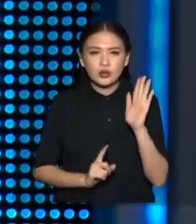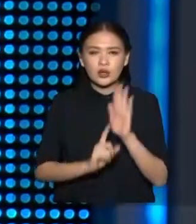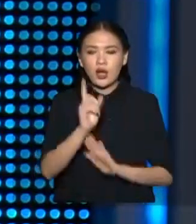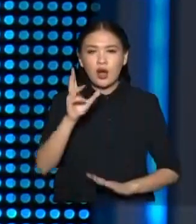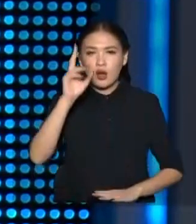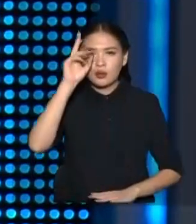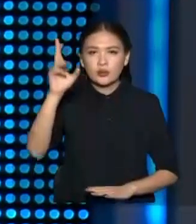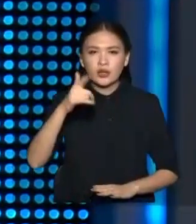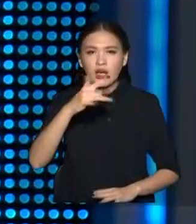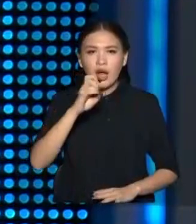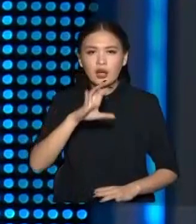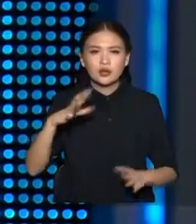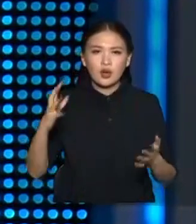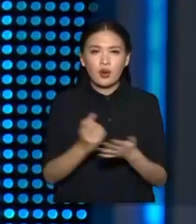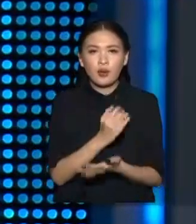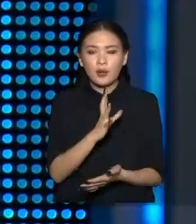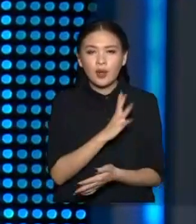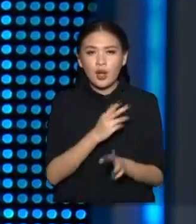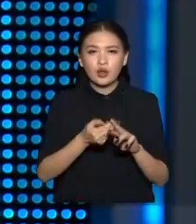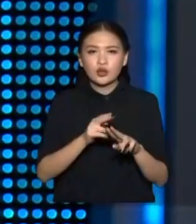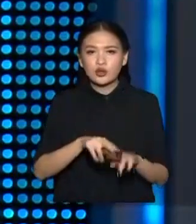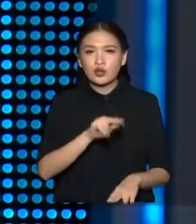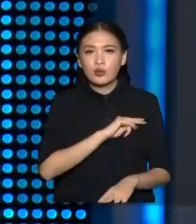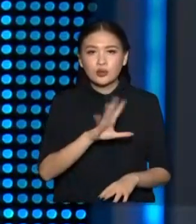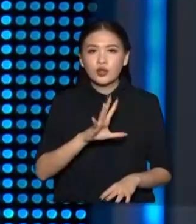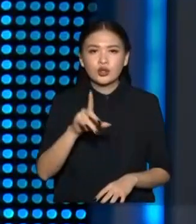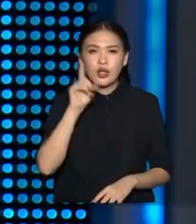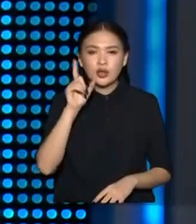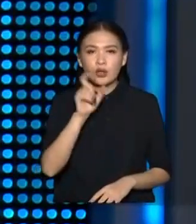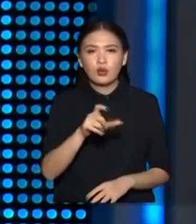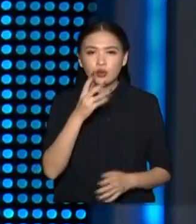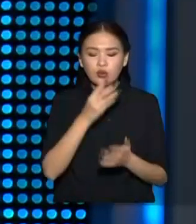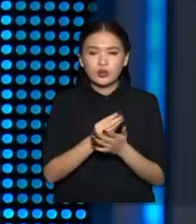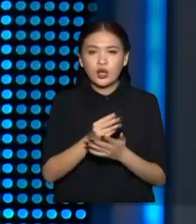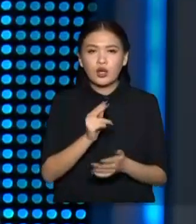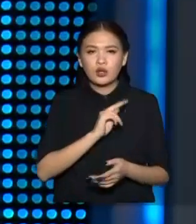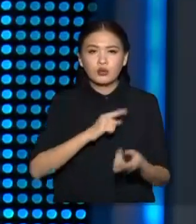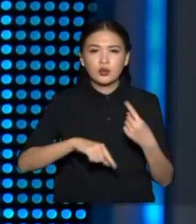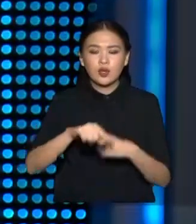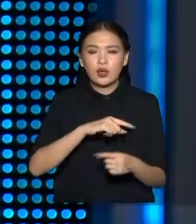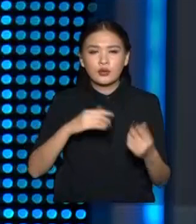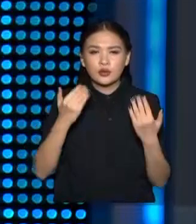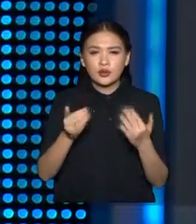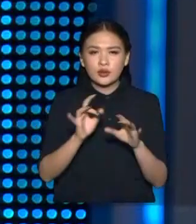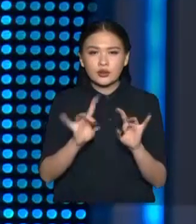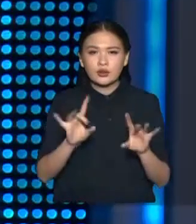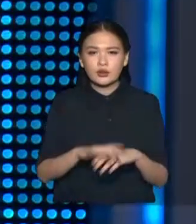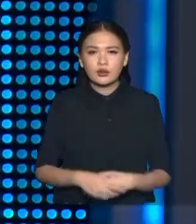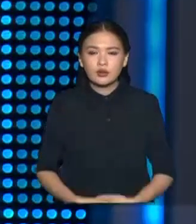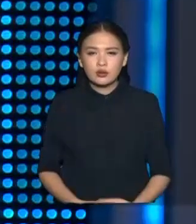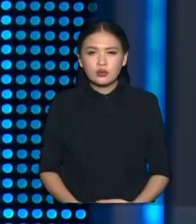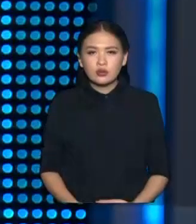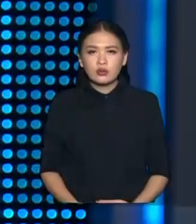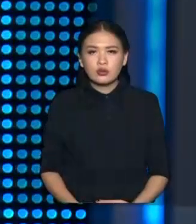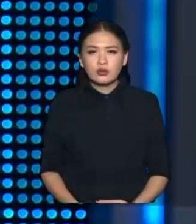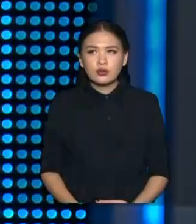мемлекет тарапынан грант ұтып алған. Осылайша жұмыссыз жүрген жастар өз істерін дөңгелетіп отыр. Аймақтағы тілшіміз жалғастырады.